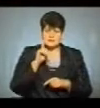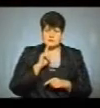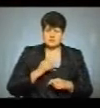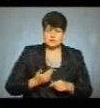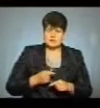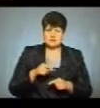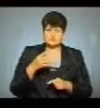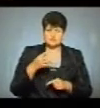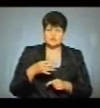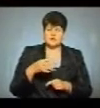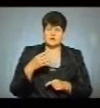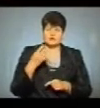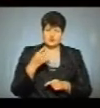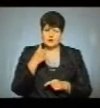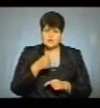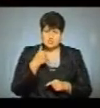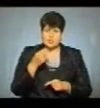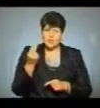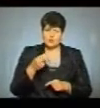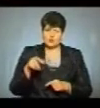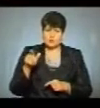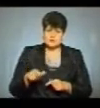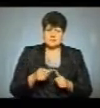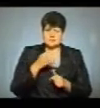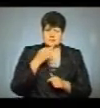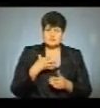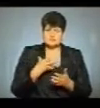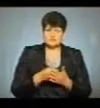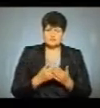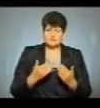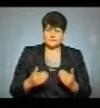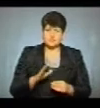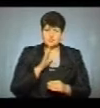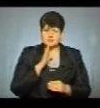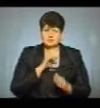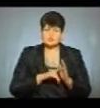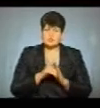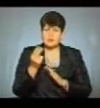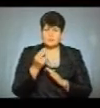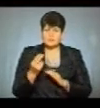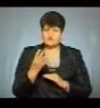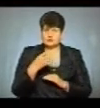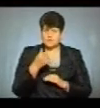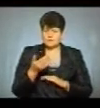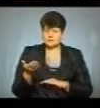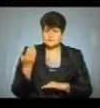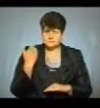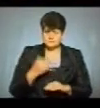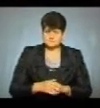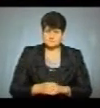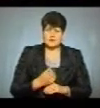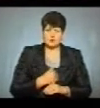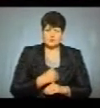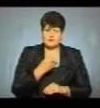Так 44-річна художниця Зоряна Олендер назвала і свою виставку. Жінка почала малювати 4 роки тому. Я